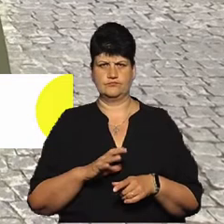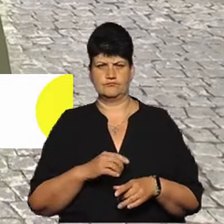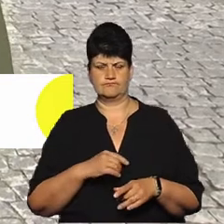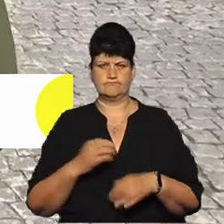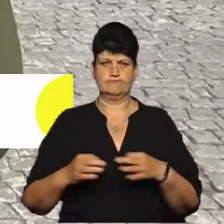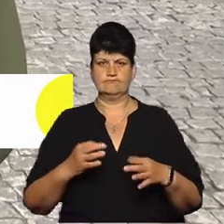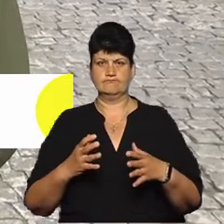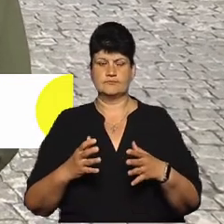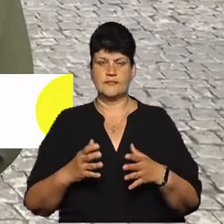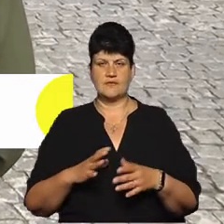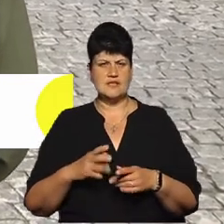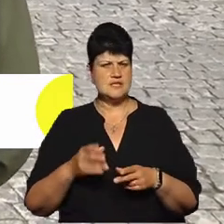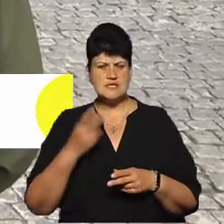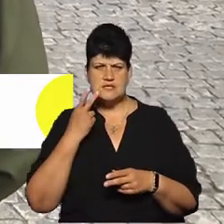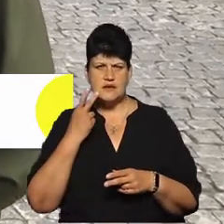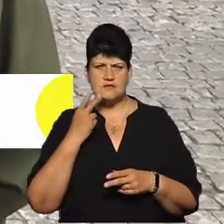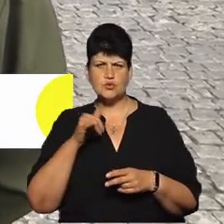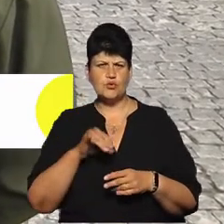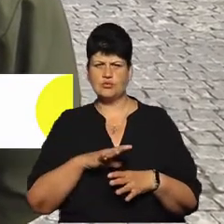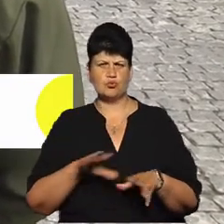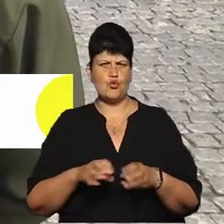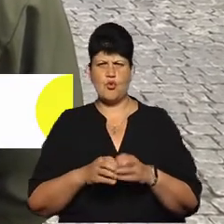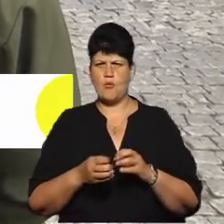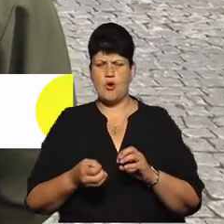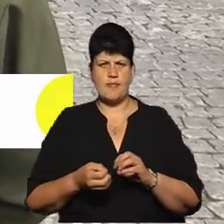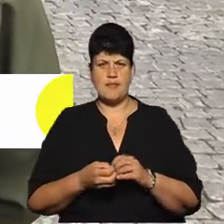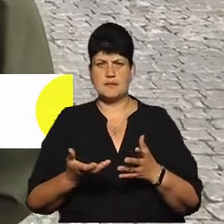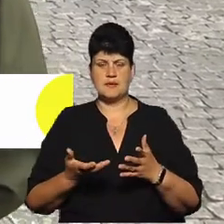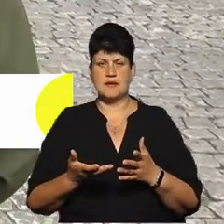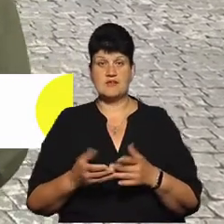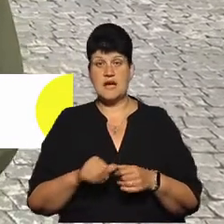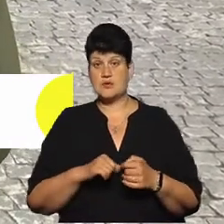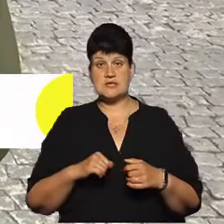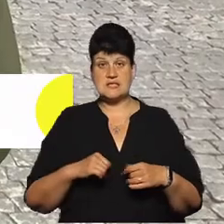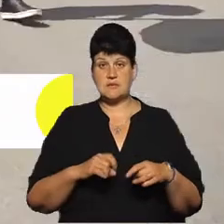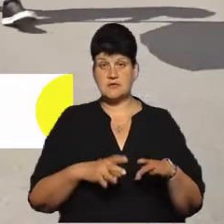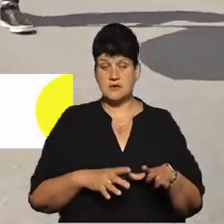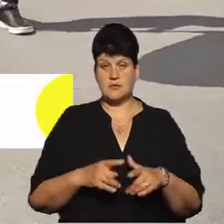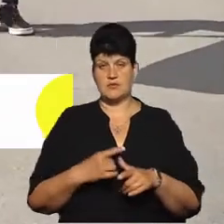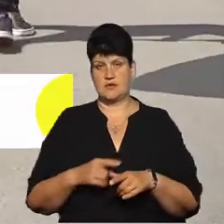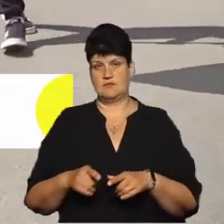таким залишився до кінця, завжди в нього не було проблем, які би вони або самі вирішувалися, або він їх вирішував.